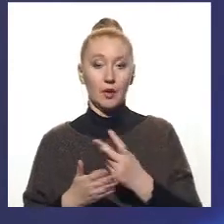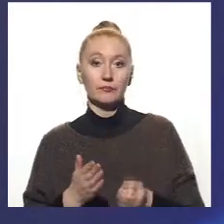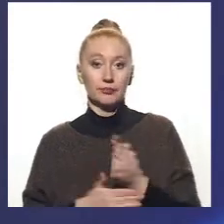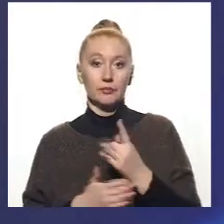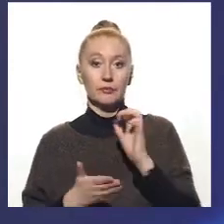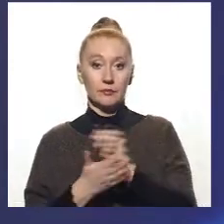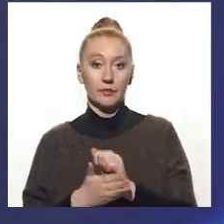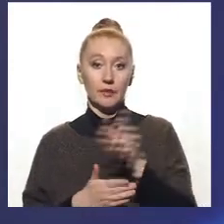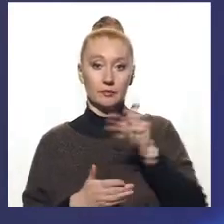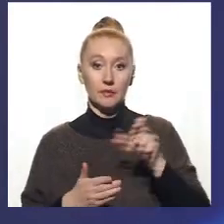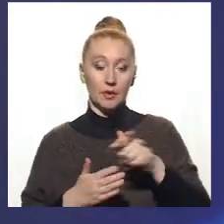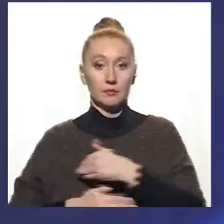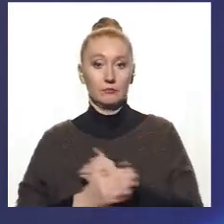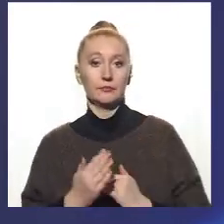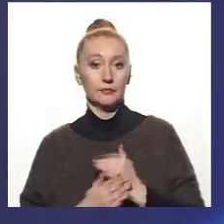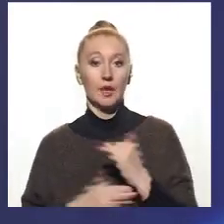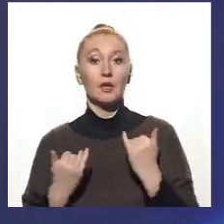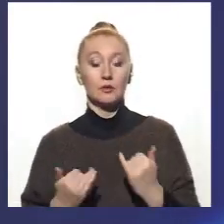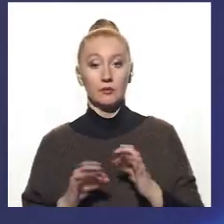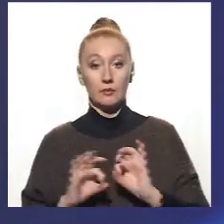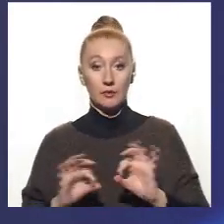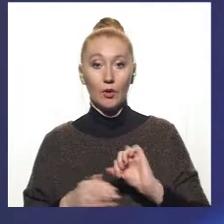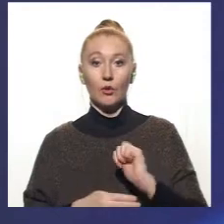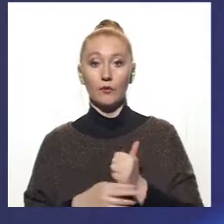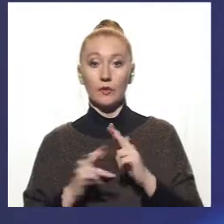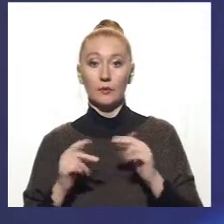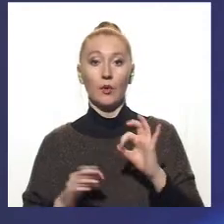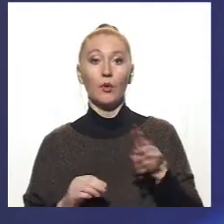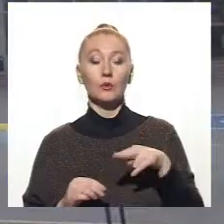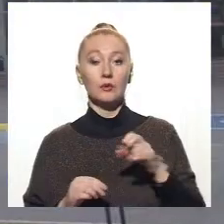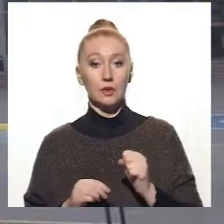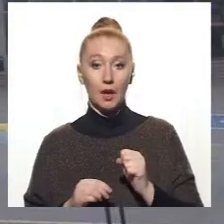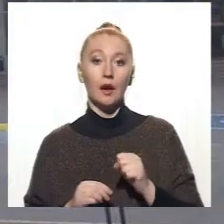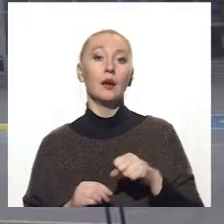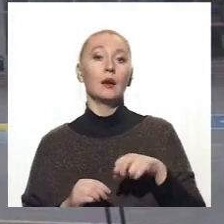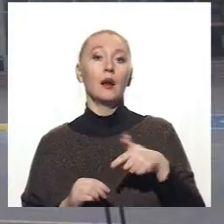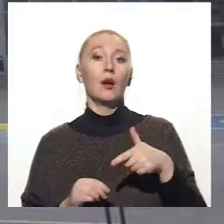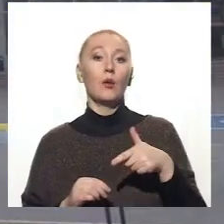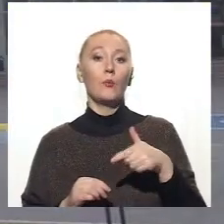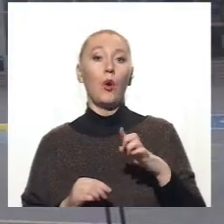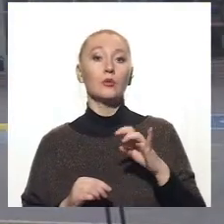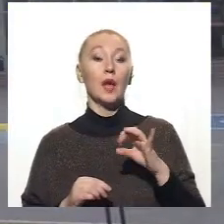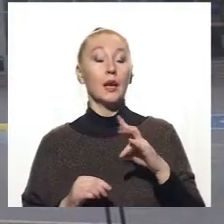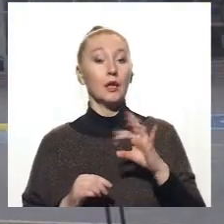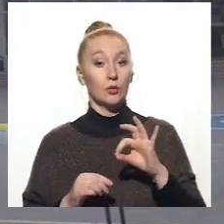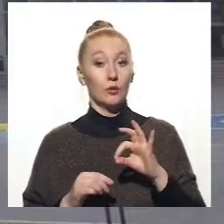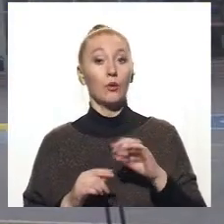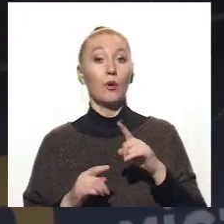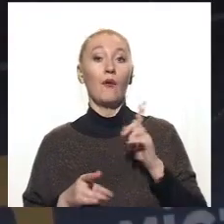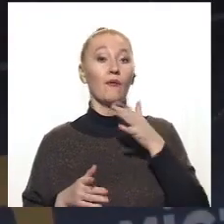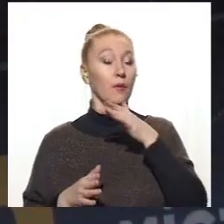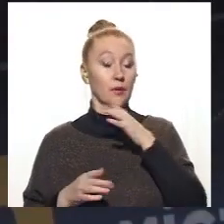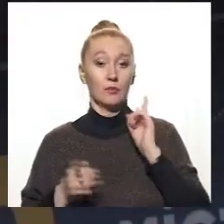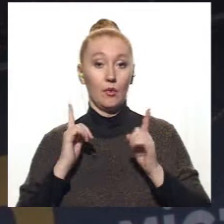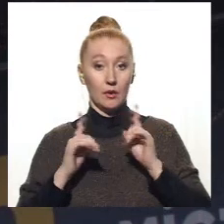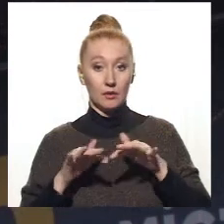із підвищеною температурою тіла. Про це сьогодні розповів голова Дніпропетровської облдержадміністрації Олександр Бондаренко під час наради